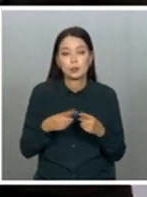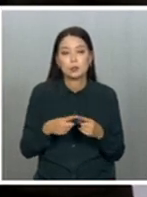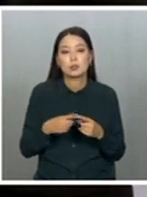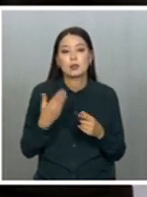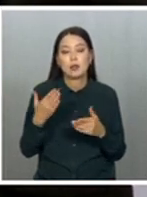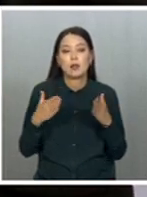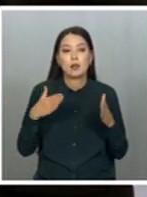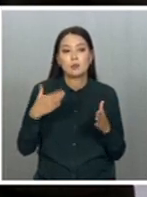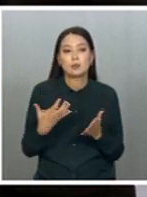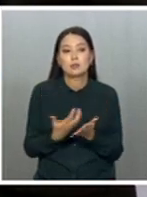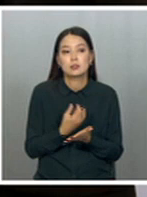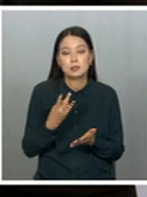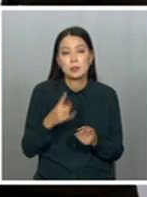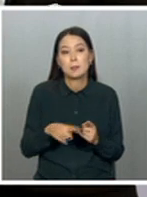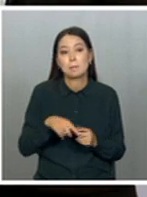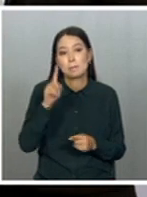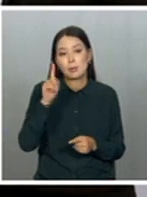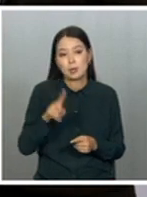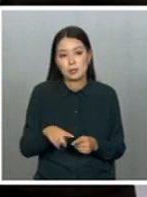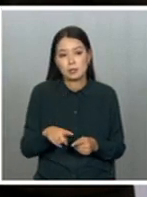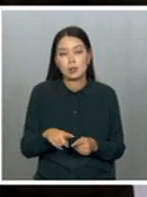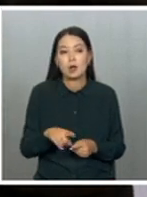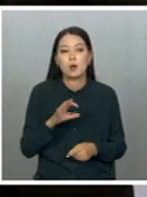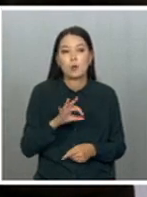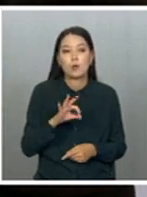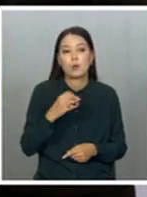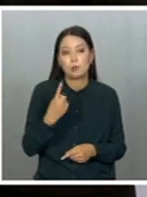керек. Биіктігі О, О1, 6-ға